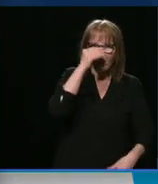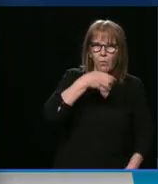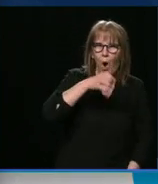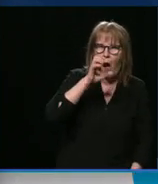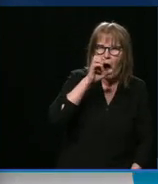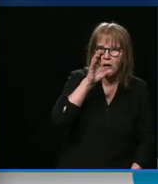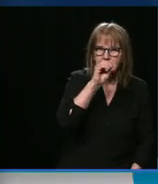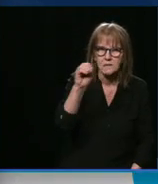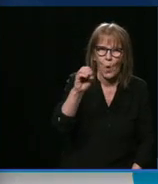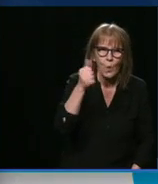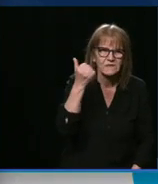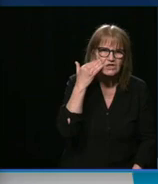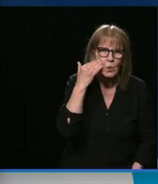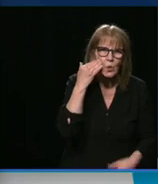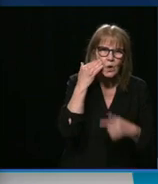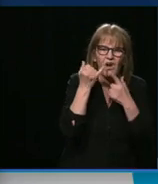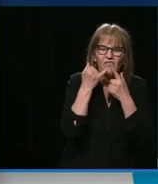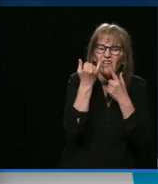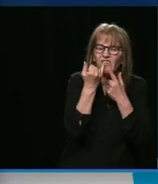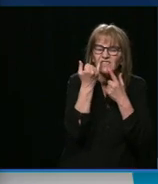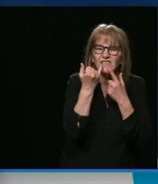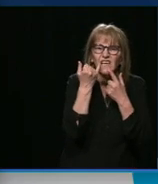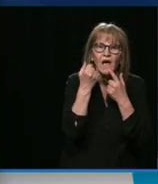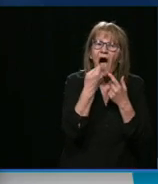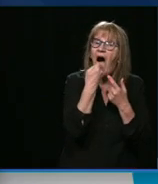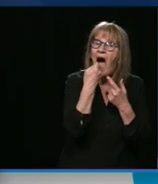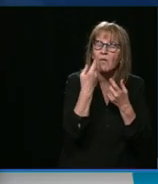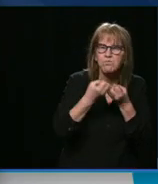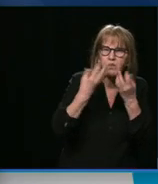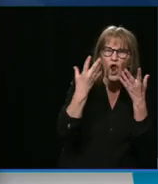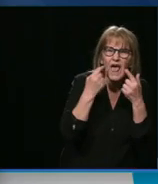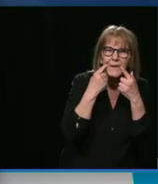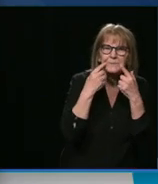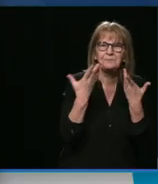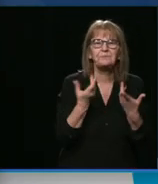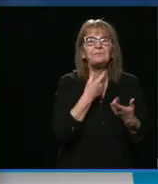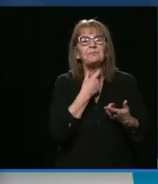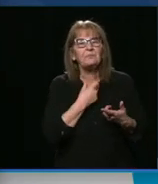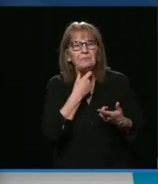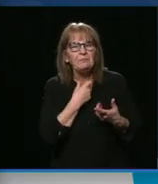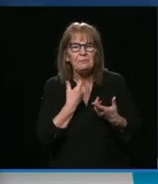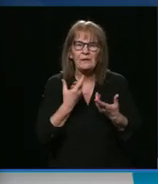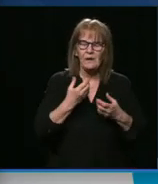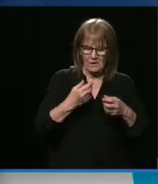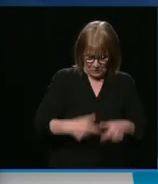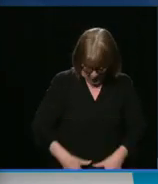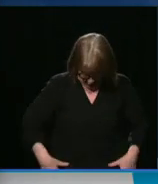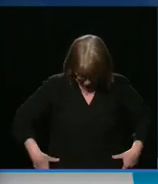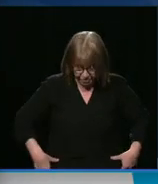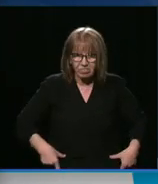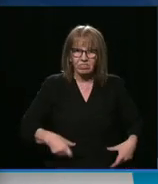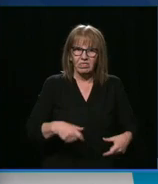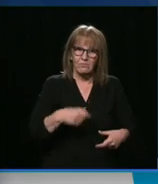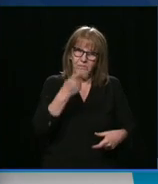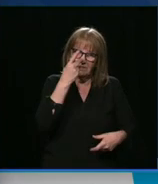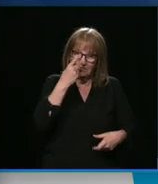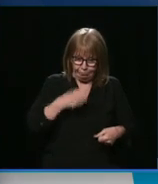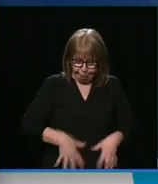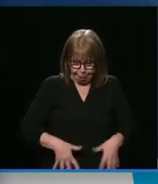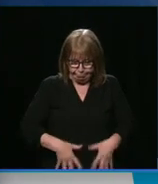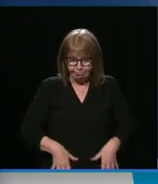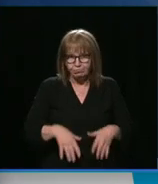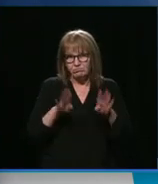pleines d'ulcères. Une dame avait des selles jusque dans le cou. Un résident avait 3 culottes d'incontinence, toutes brunes, avec du vomi séché dans la